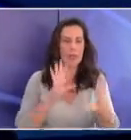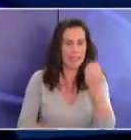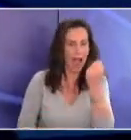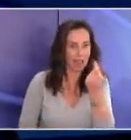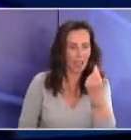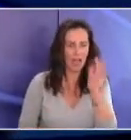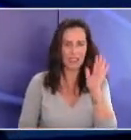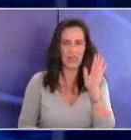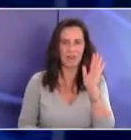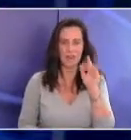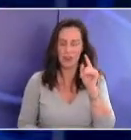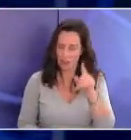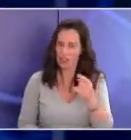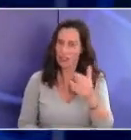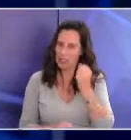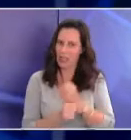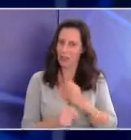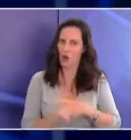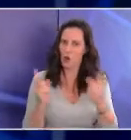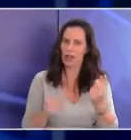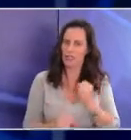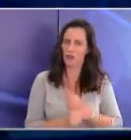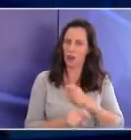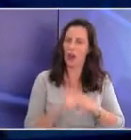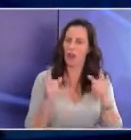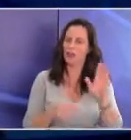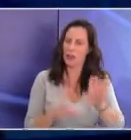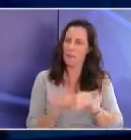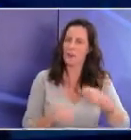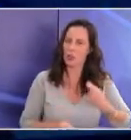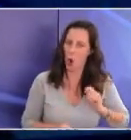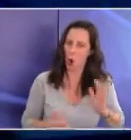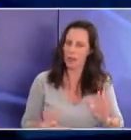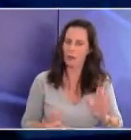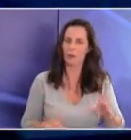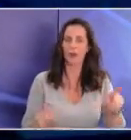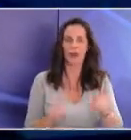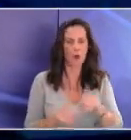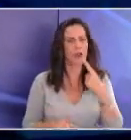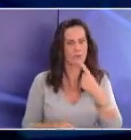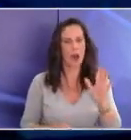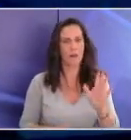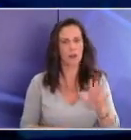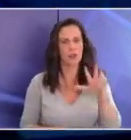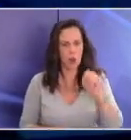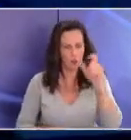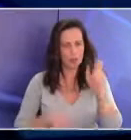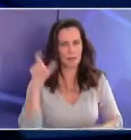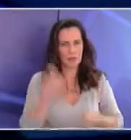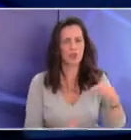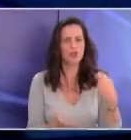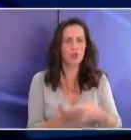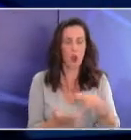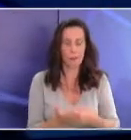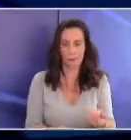ברגע שהחליטו גם להכניס את זה, וזה קצת עבודה אחרת, קצת להפעיל סוכנים, לגלגל, כמו שאמרת, כבר כשתפסו אנשים, אז הם שילמו